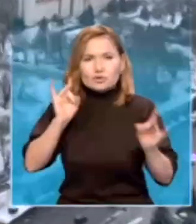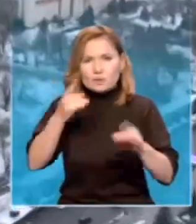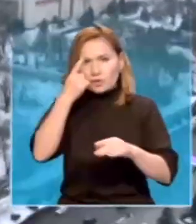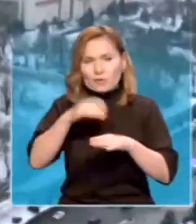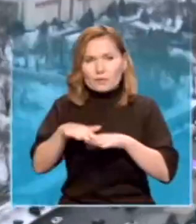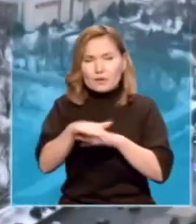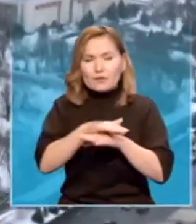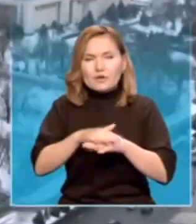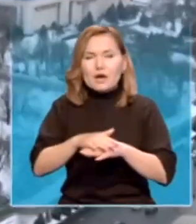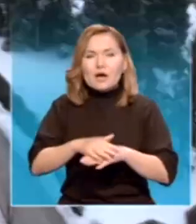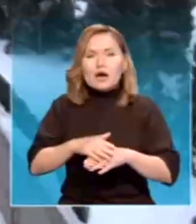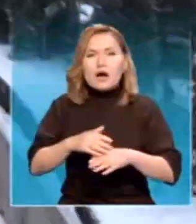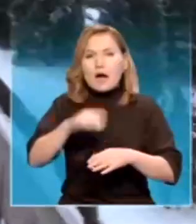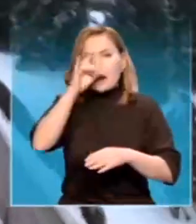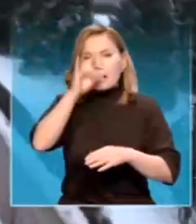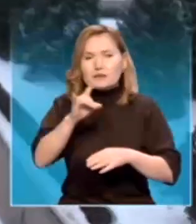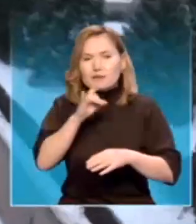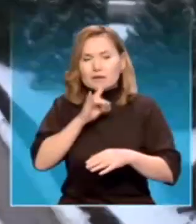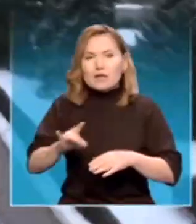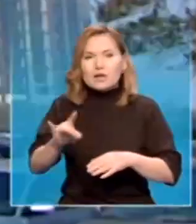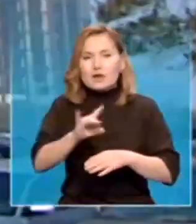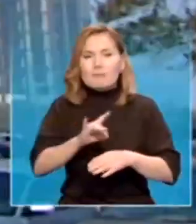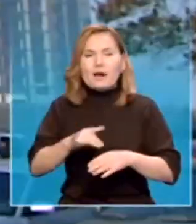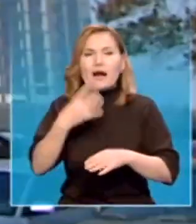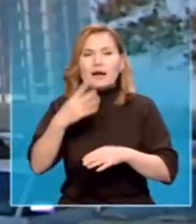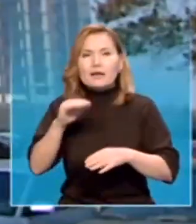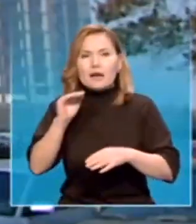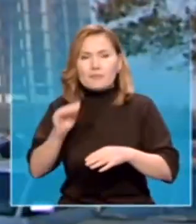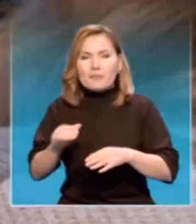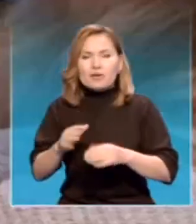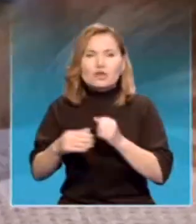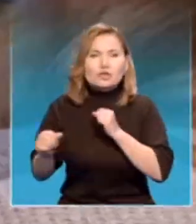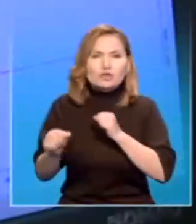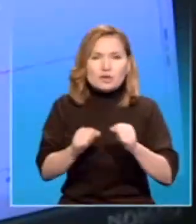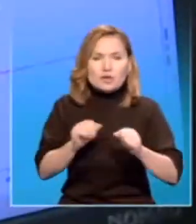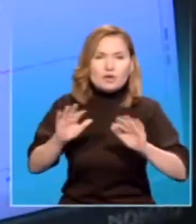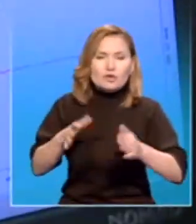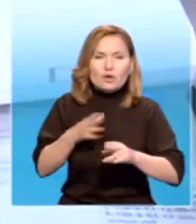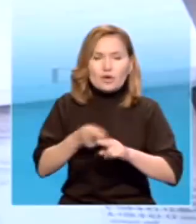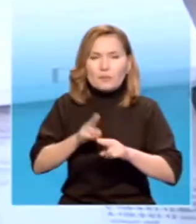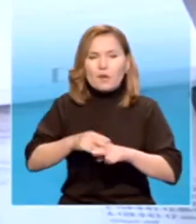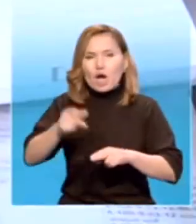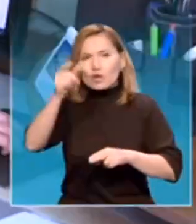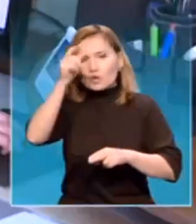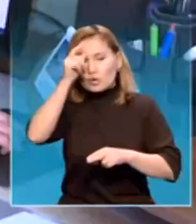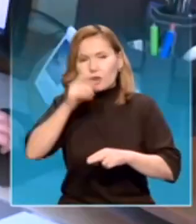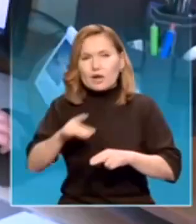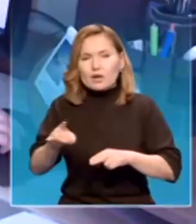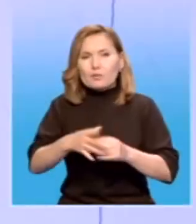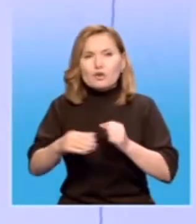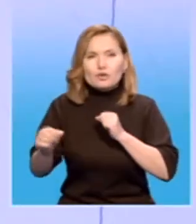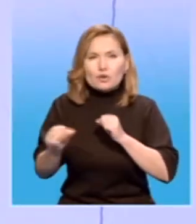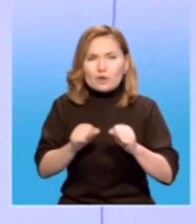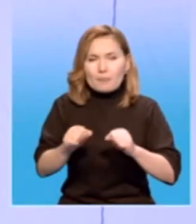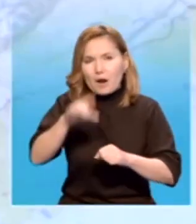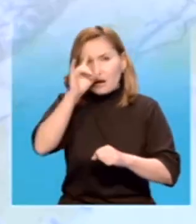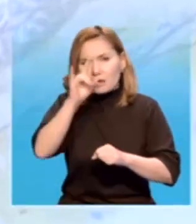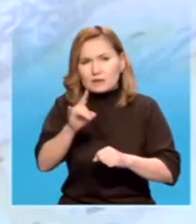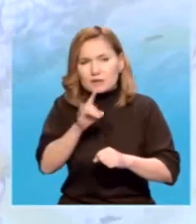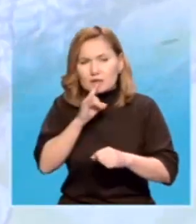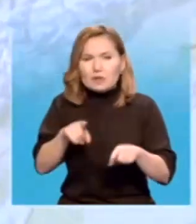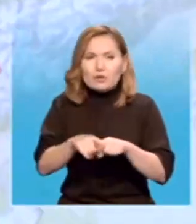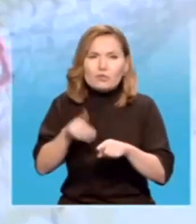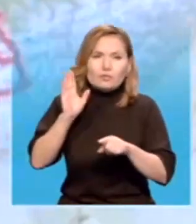5 жылда елімізде 40 мыңдай жер сілкінісі тіркелген. Түркиядағы апаттан кейін қауіптенуге негіз бар ма? Мамандардың